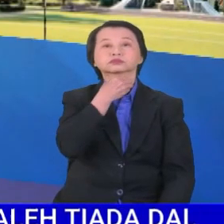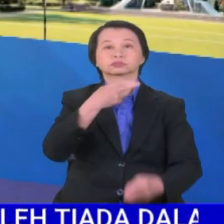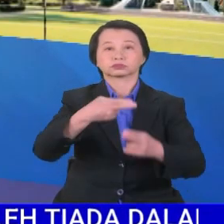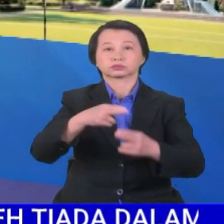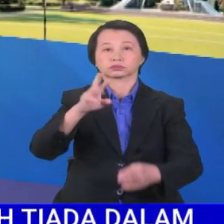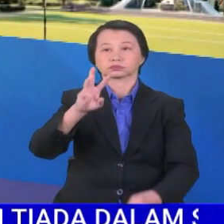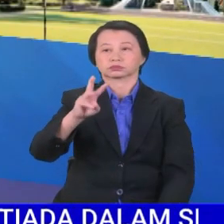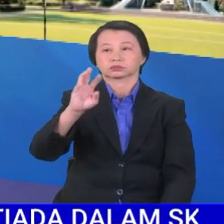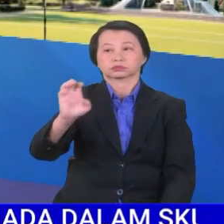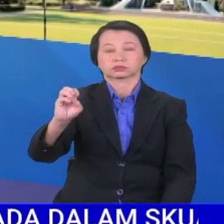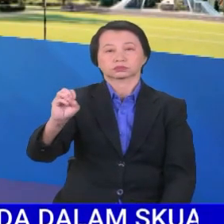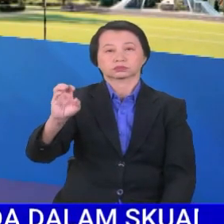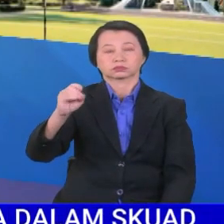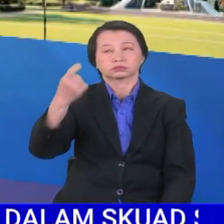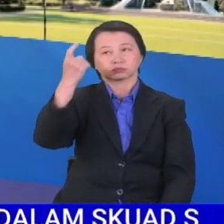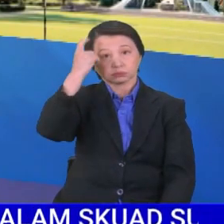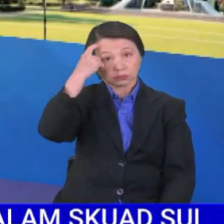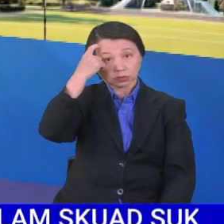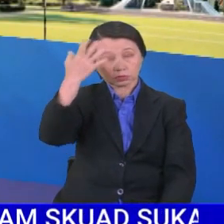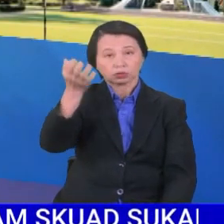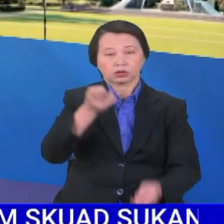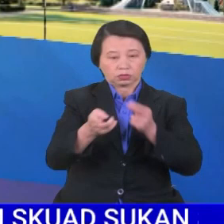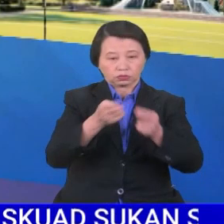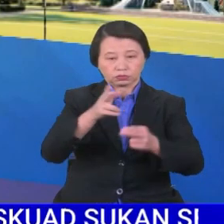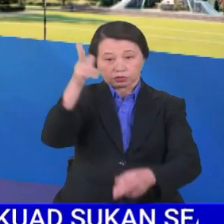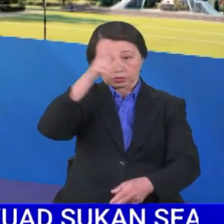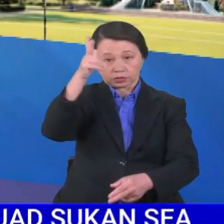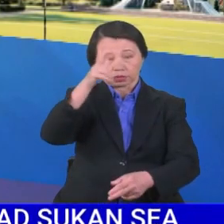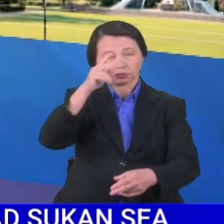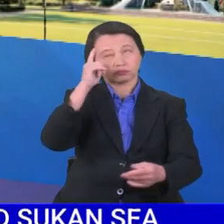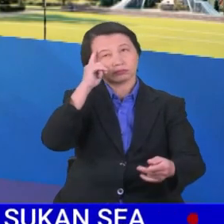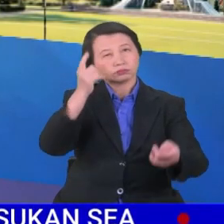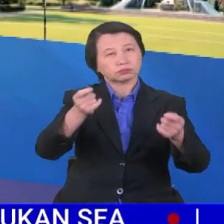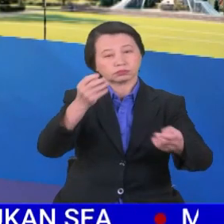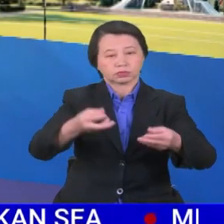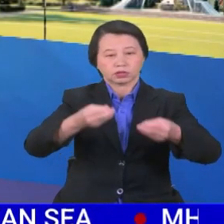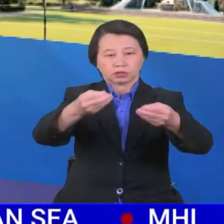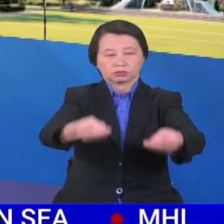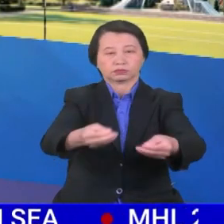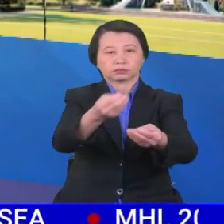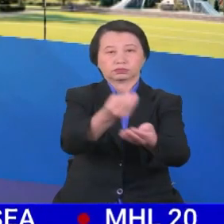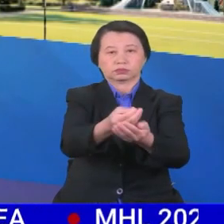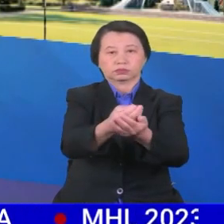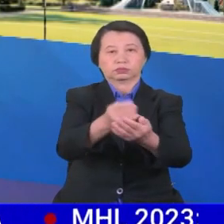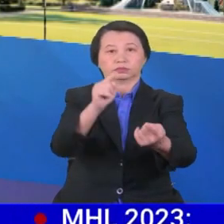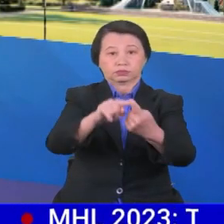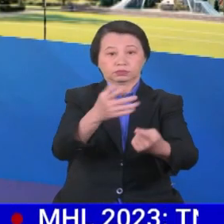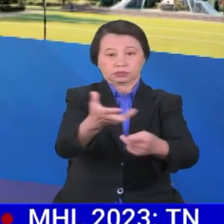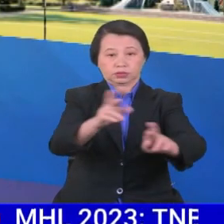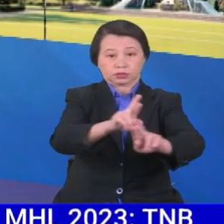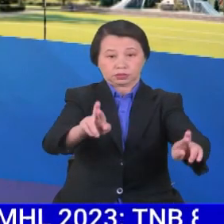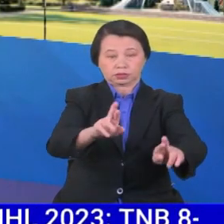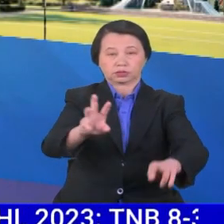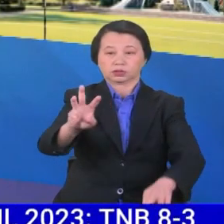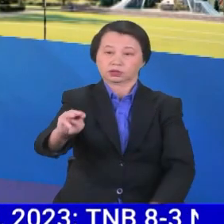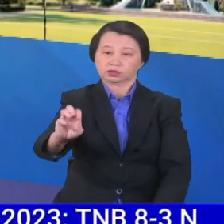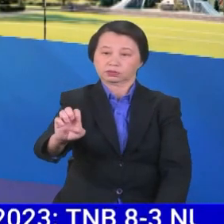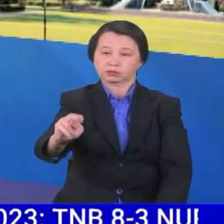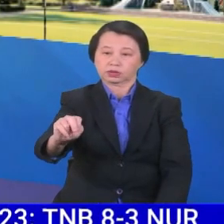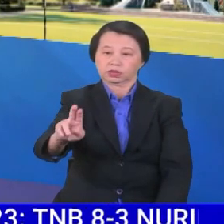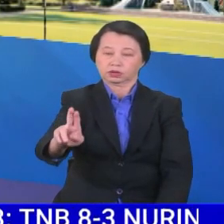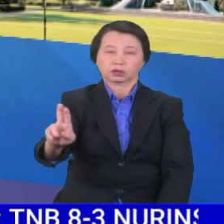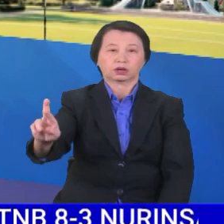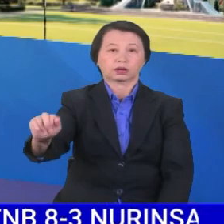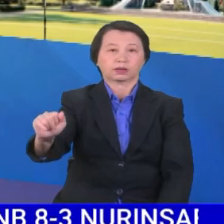Kah Leong pula berpendapat usaha kerajaan mempertimbang pemberian insentif kepada penyedia menu Rahmah